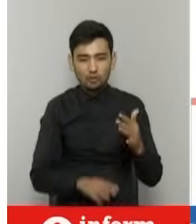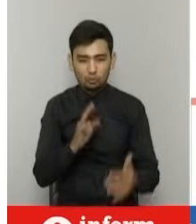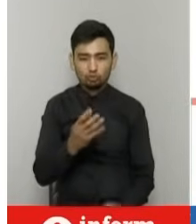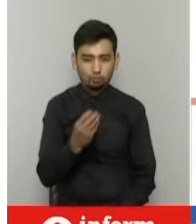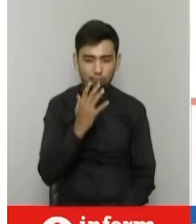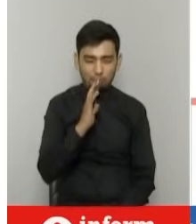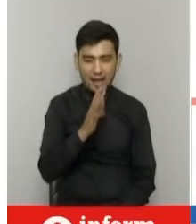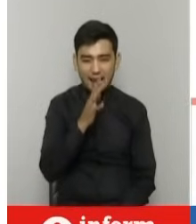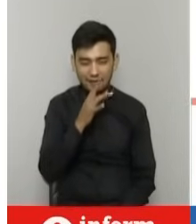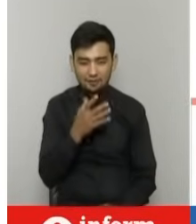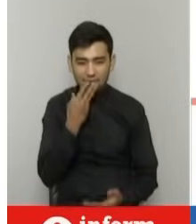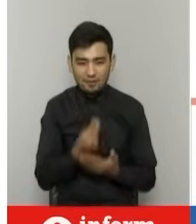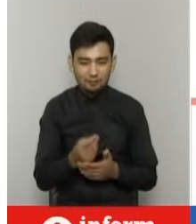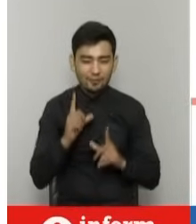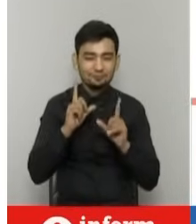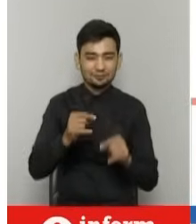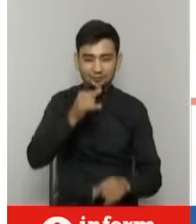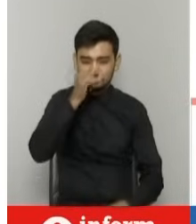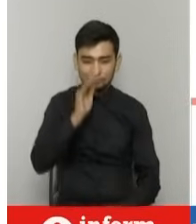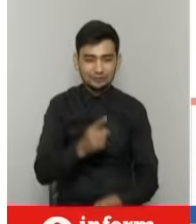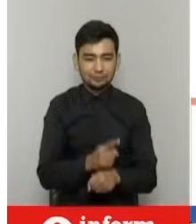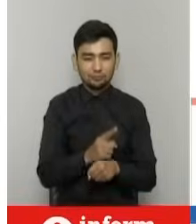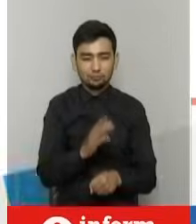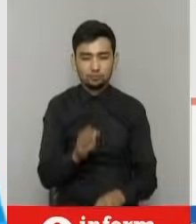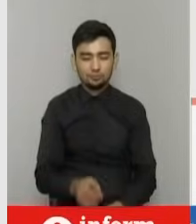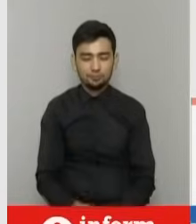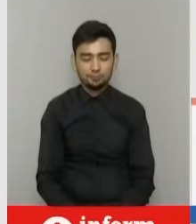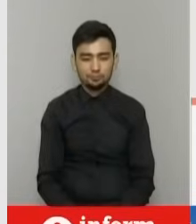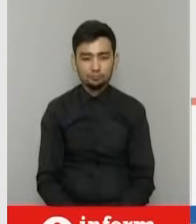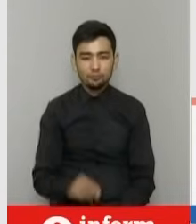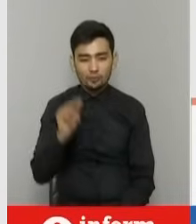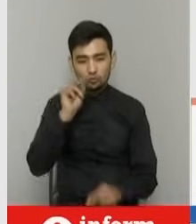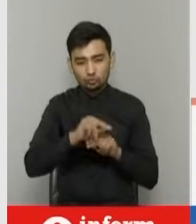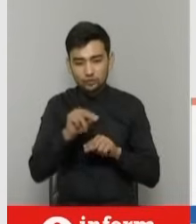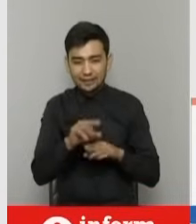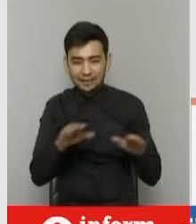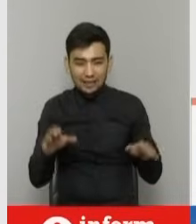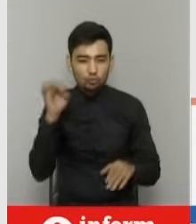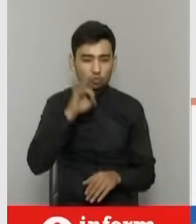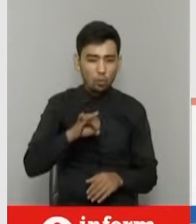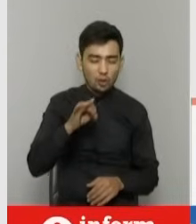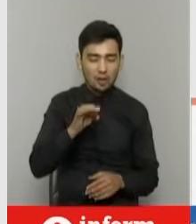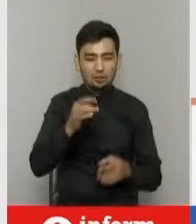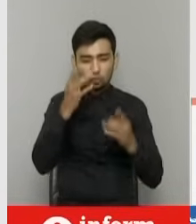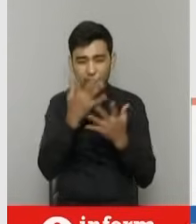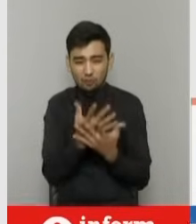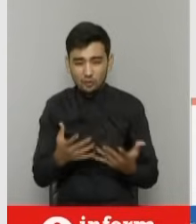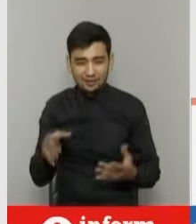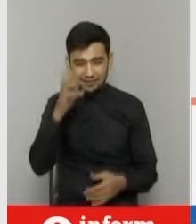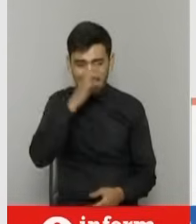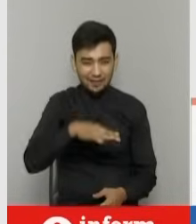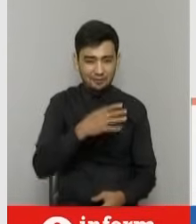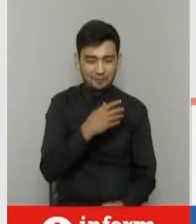еще не смог финансово себе позволить куда-то выезжать. Учите детей ценить историю и искусство, чтобы вся страна потом